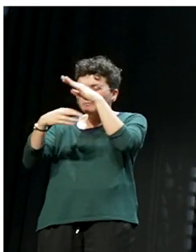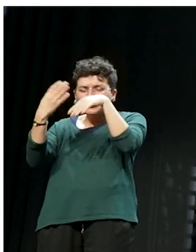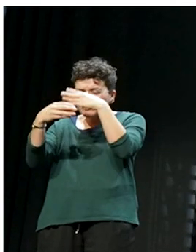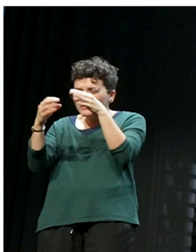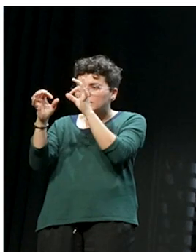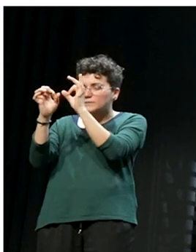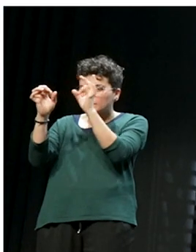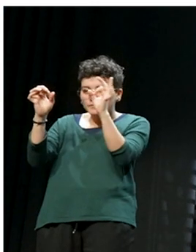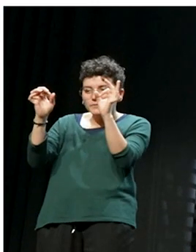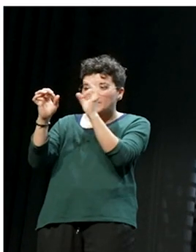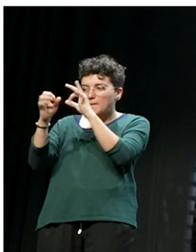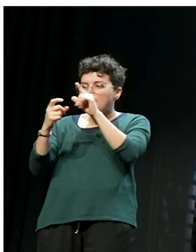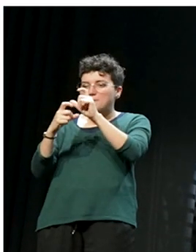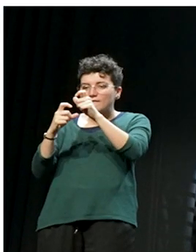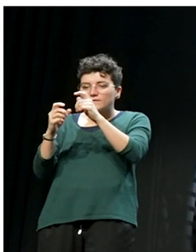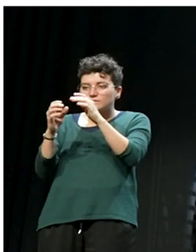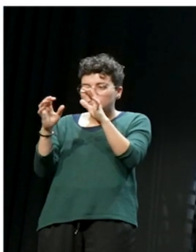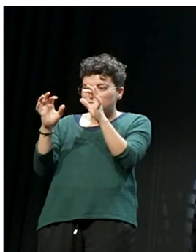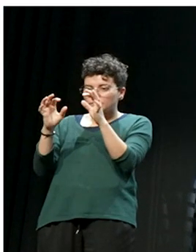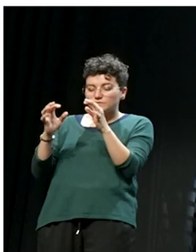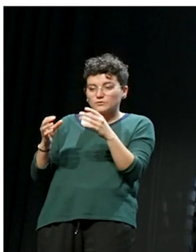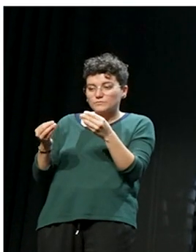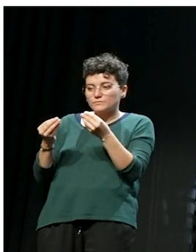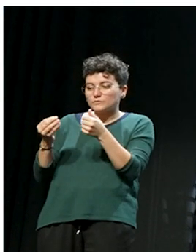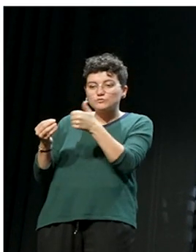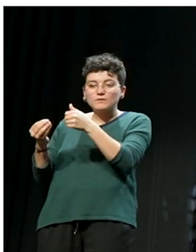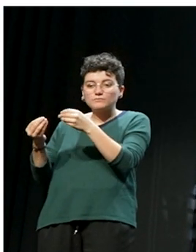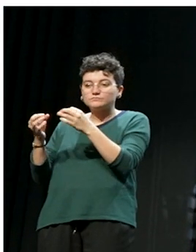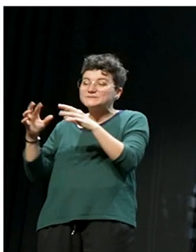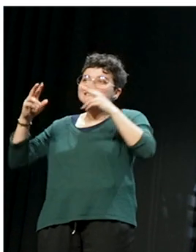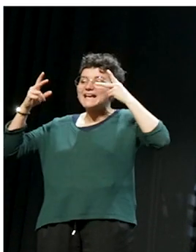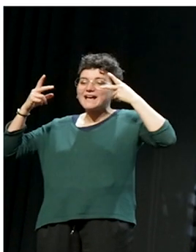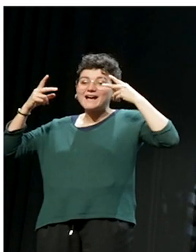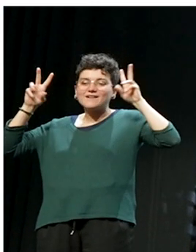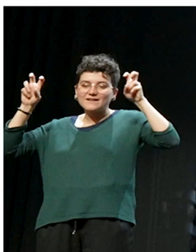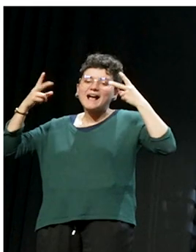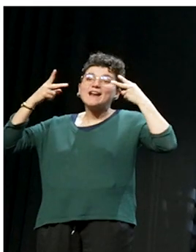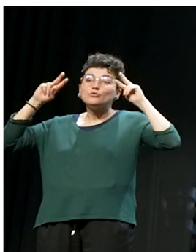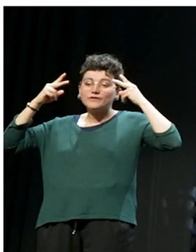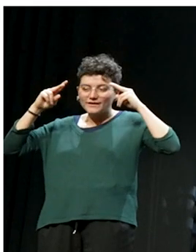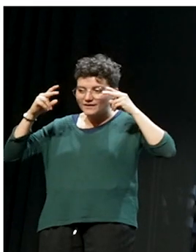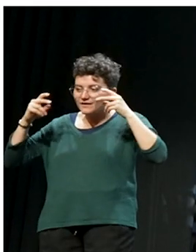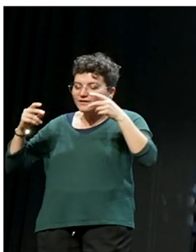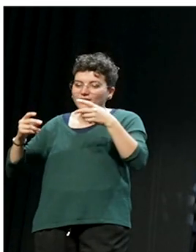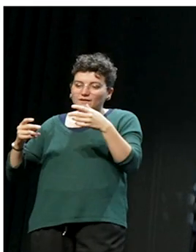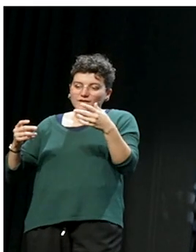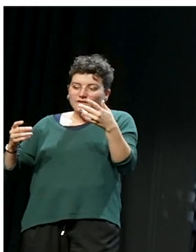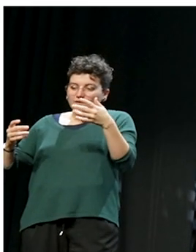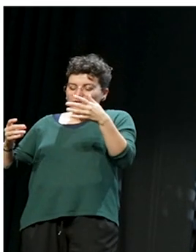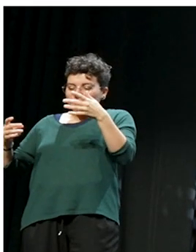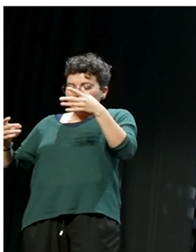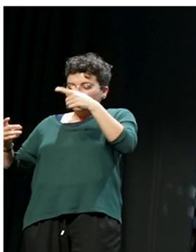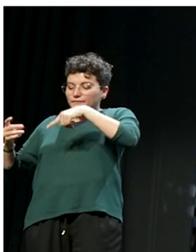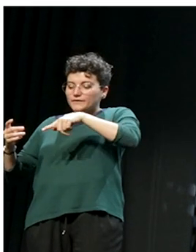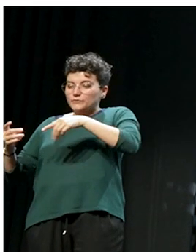halluciner, c'est intéressant, c'est ce mot qu'ils utilisent, halluciner, pour arriver, avec son apprentissage qu'il a eu, pour faire une image de koala qui n'existe pas, c'est-à-dire que cette